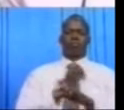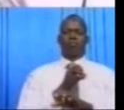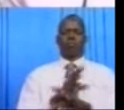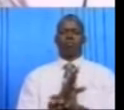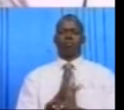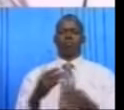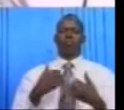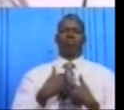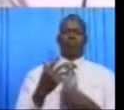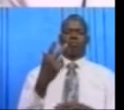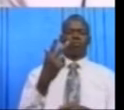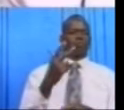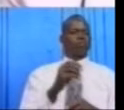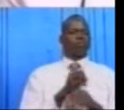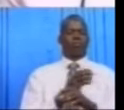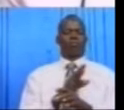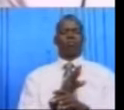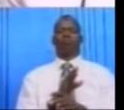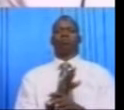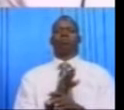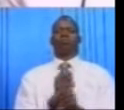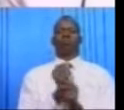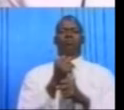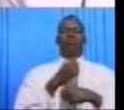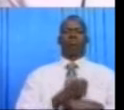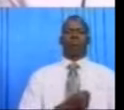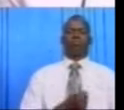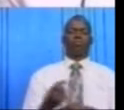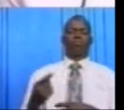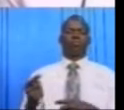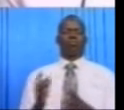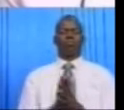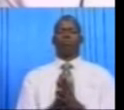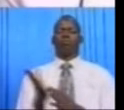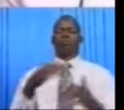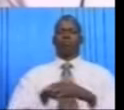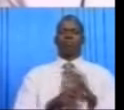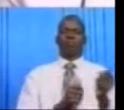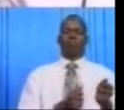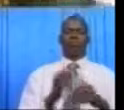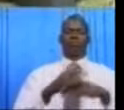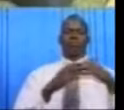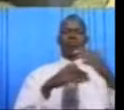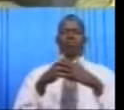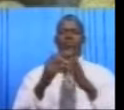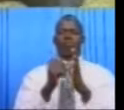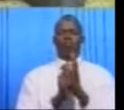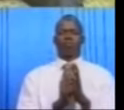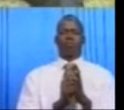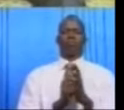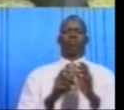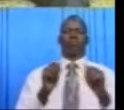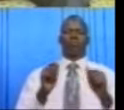avons encore 3 conseils. Donc, on a une série de projets également, notamment toujours dans l'agriculture et les infrastructures, et que nous allons promouvoir